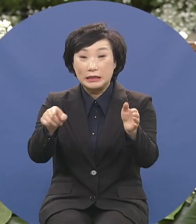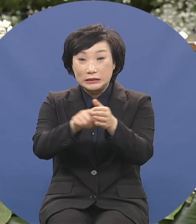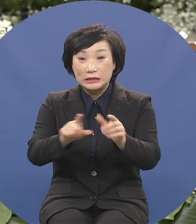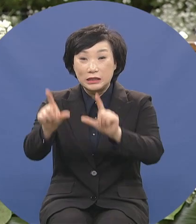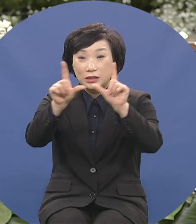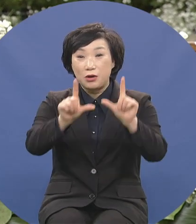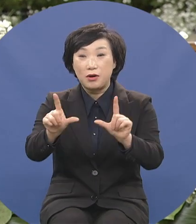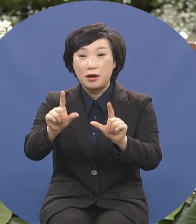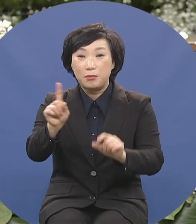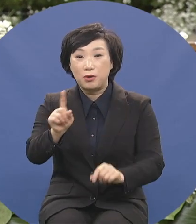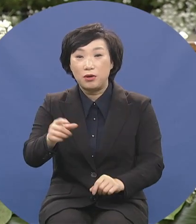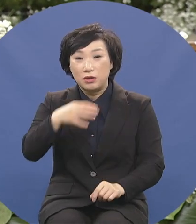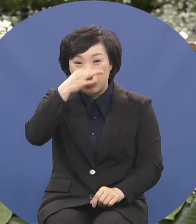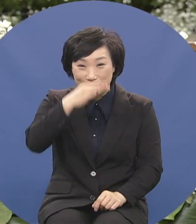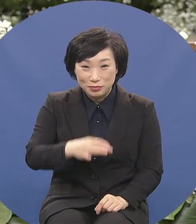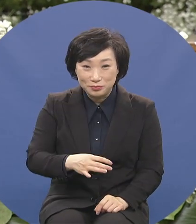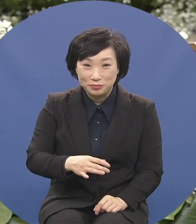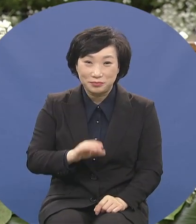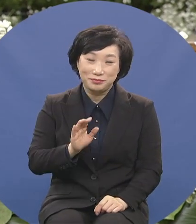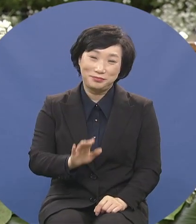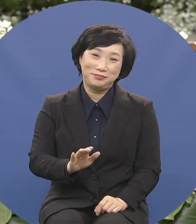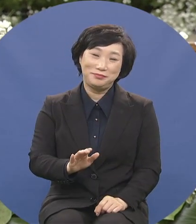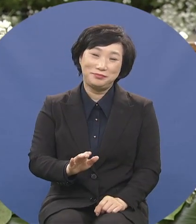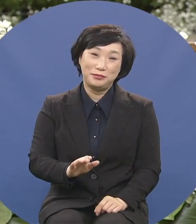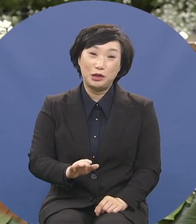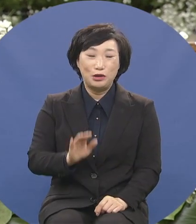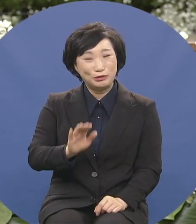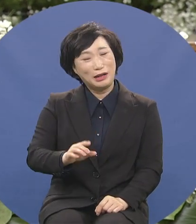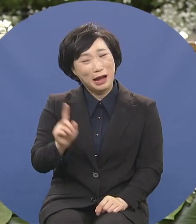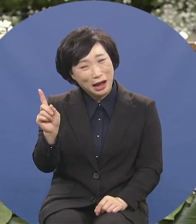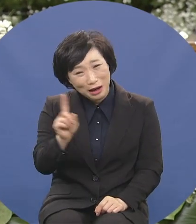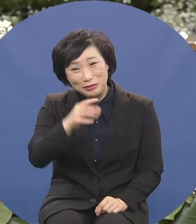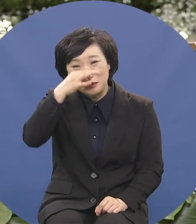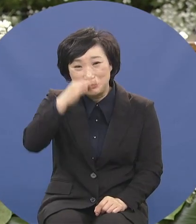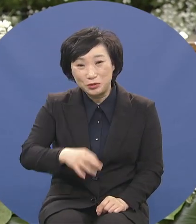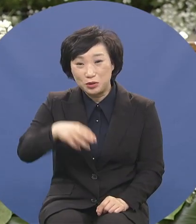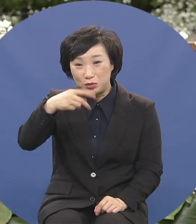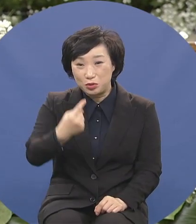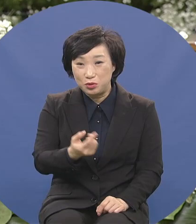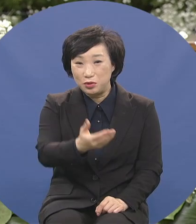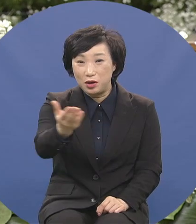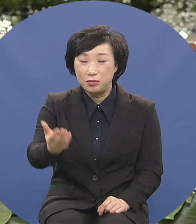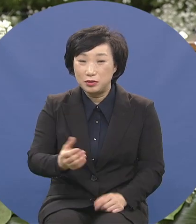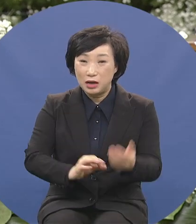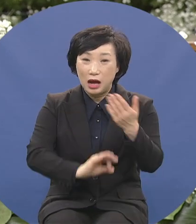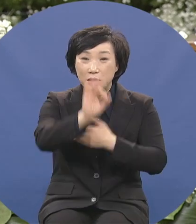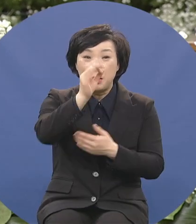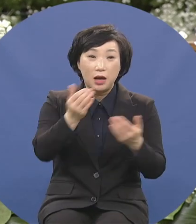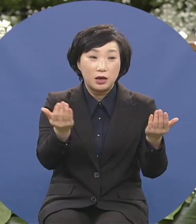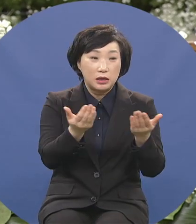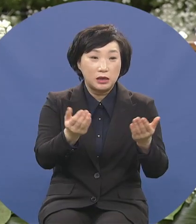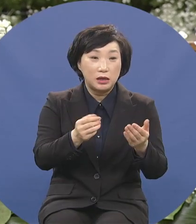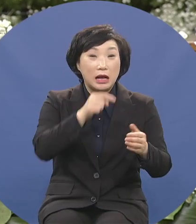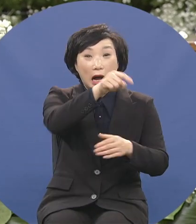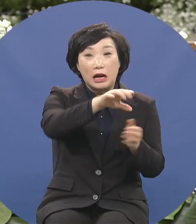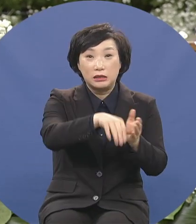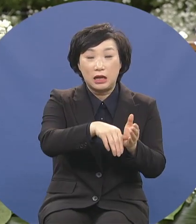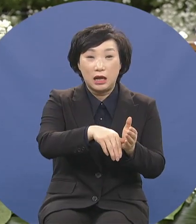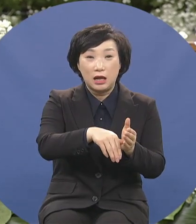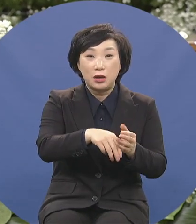신앙생활은 힘들지. 근데 아무리 힘들어도 아침 출근 시간은 시간 안